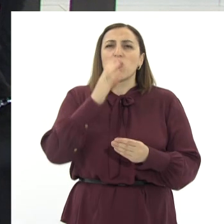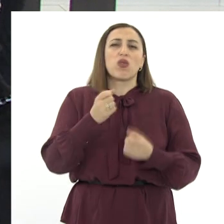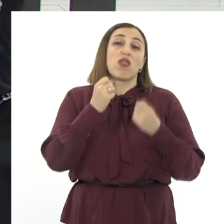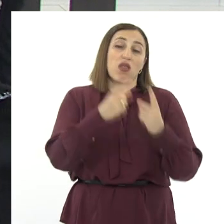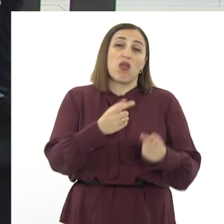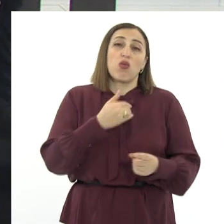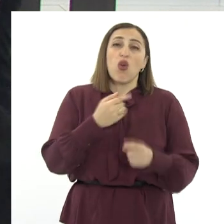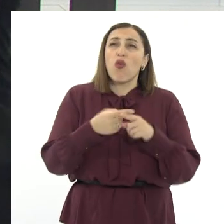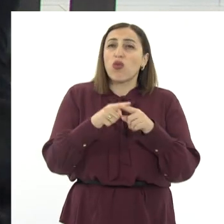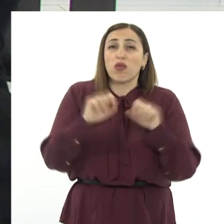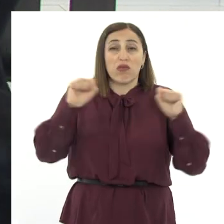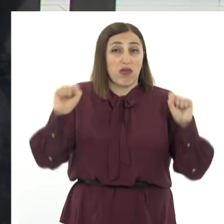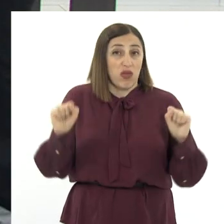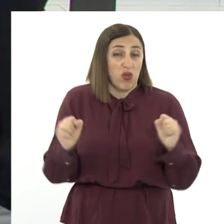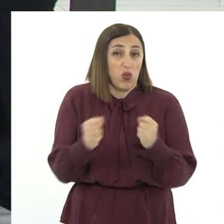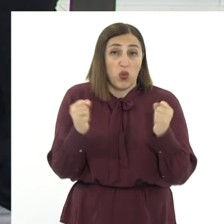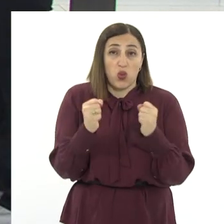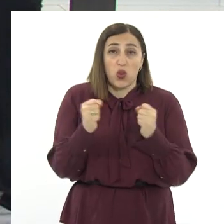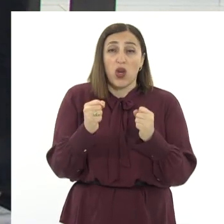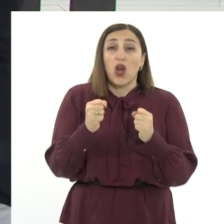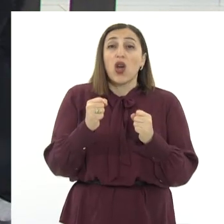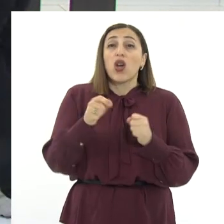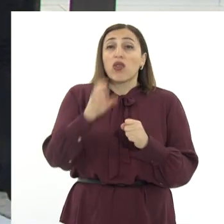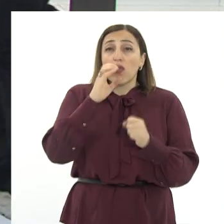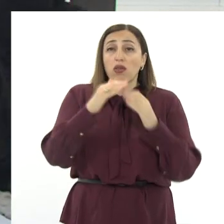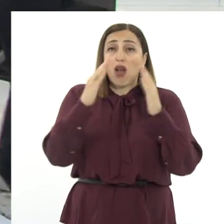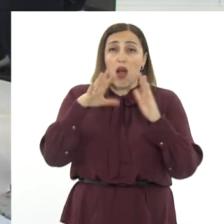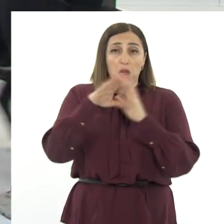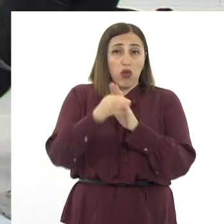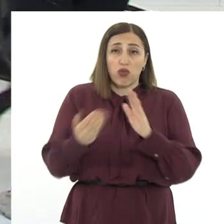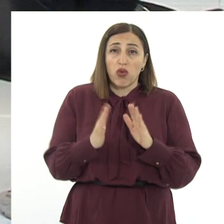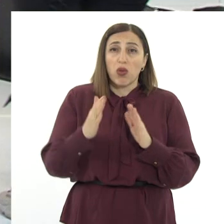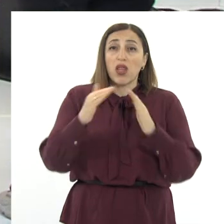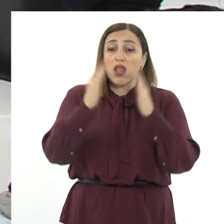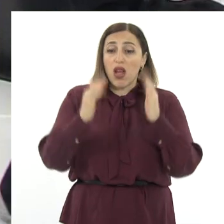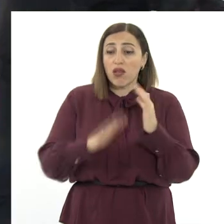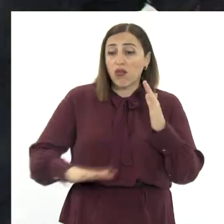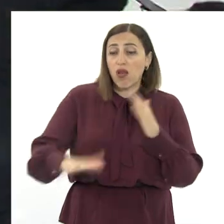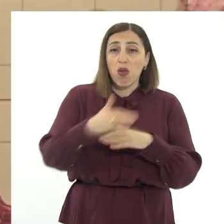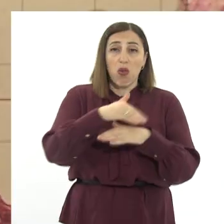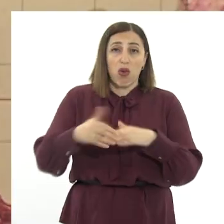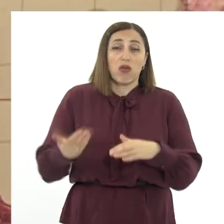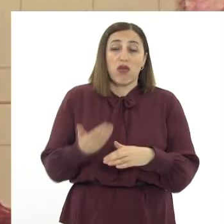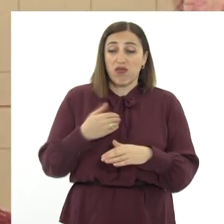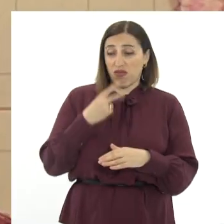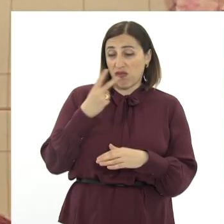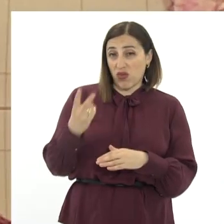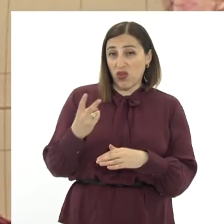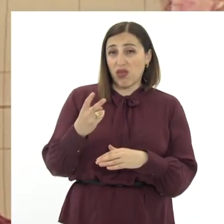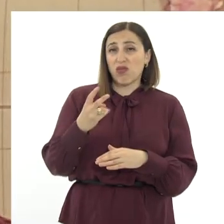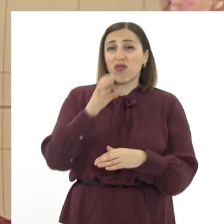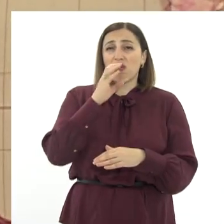որ օրերը ցրտում են ձմեռը եւ Մարտին անգամ տանը չի բնակվում, այլ տան բակային տարածքում։ Ես էլ